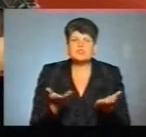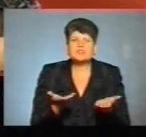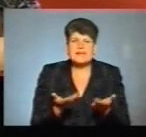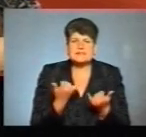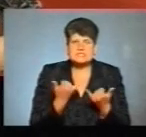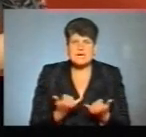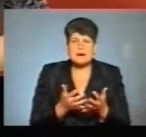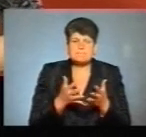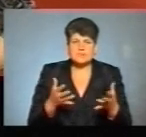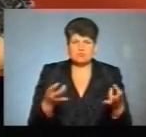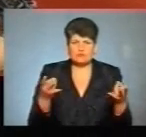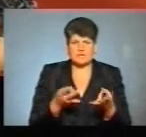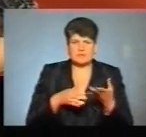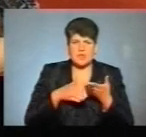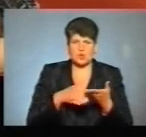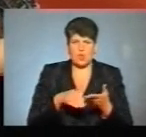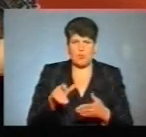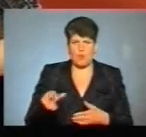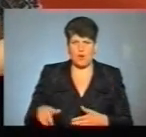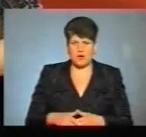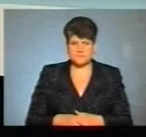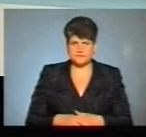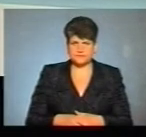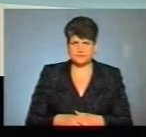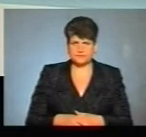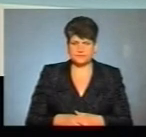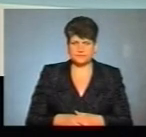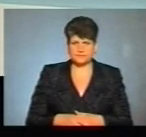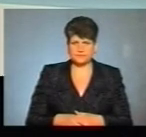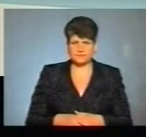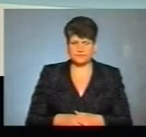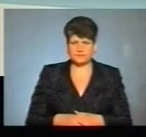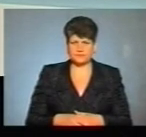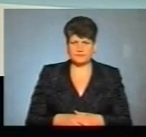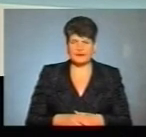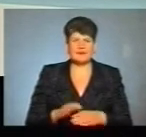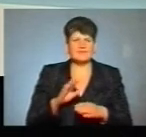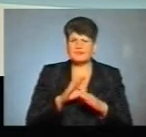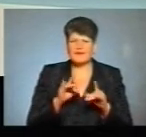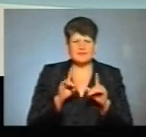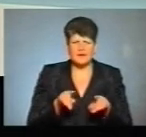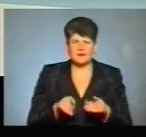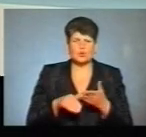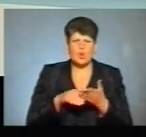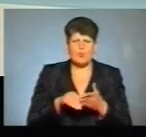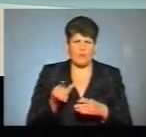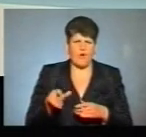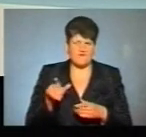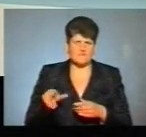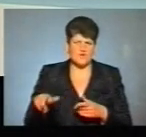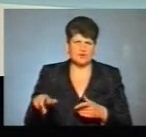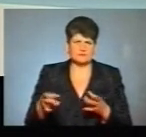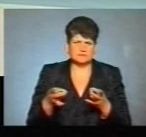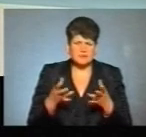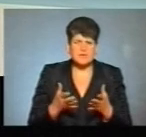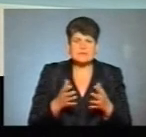зараз найбільш потрібна допомога волонтерів? Ну, як на мене, не так допомога волонтерів,